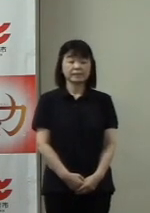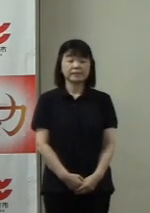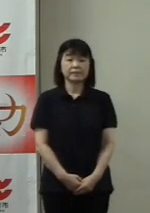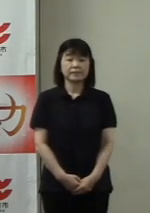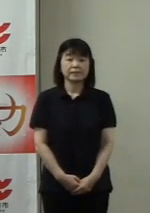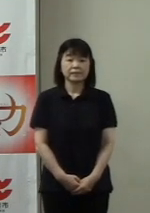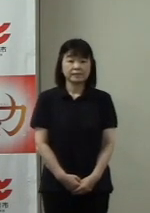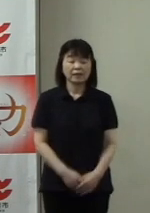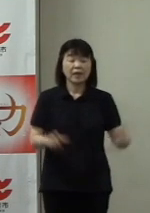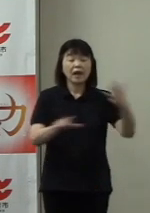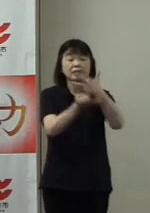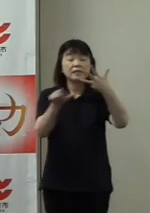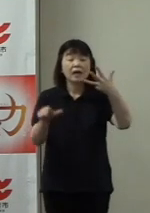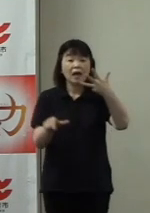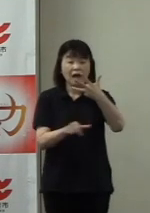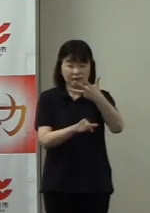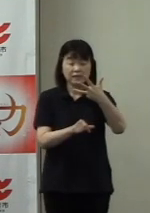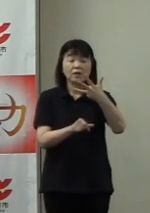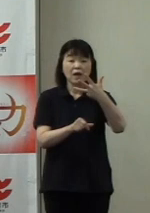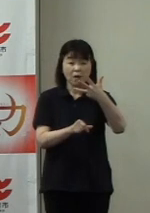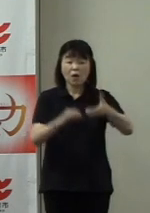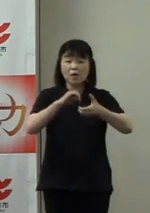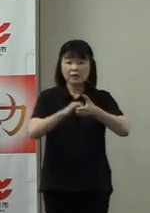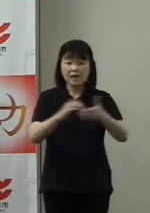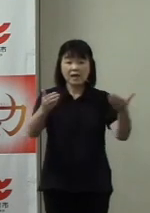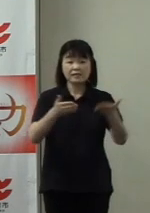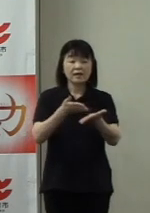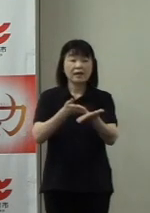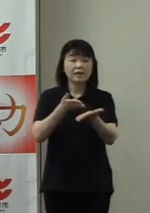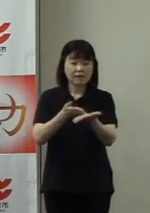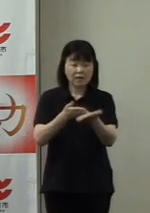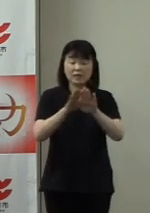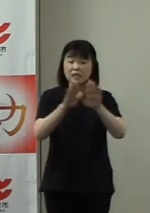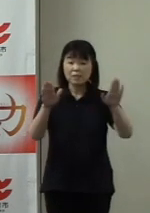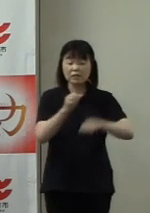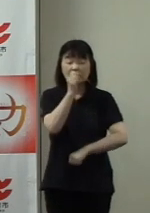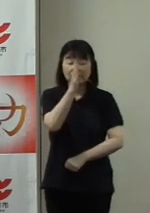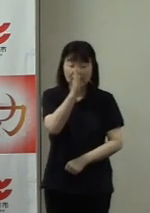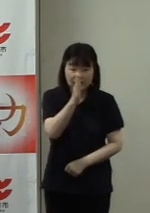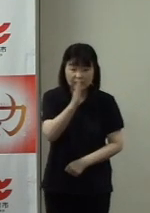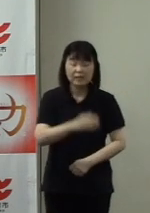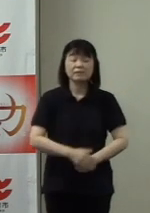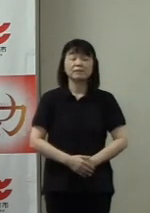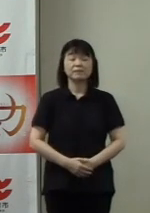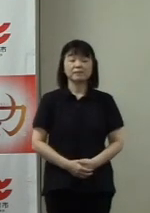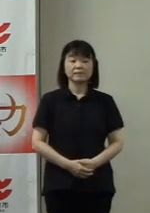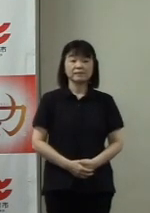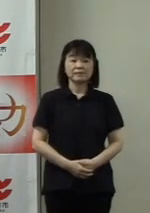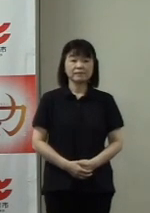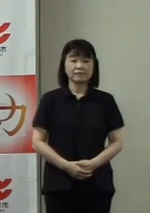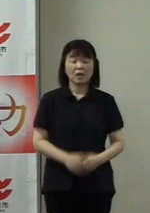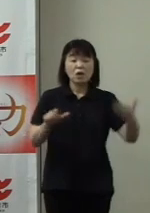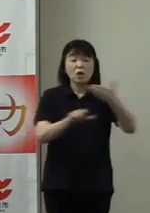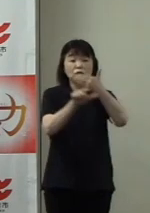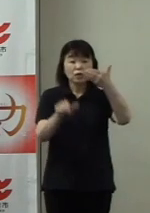それでは8月の8月の定例記者会見よろしくお願いします。まず